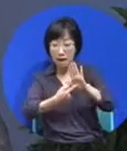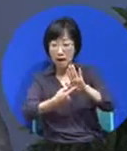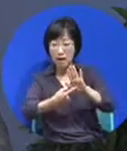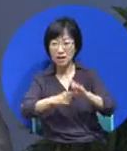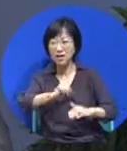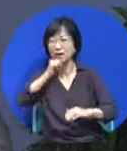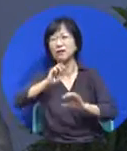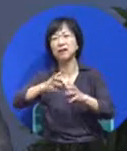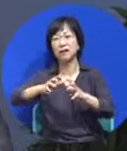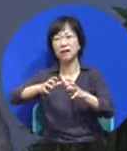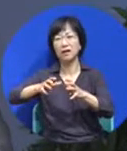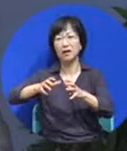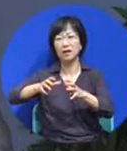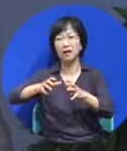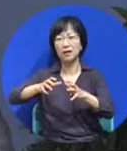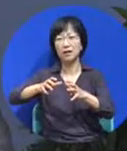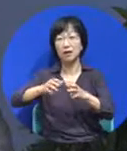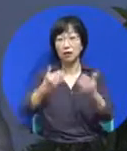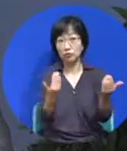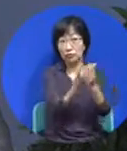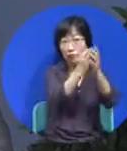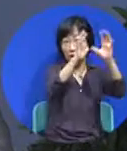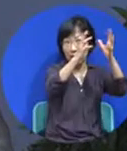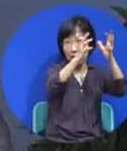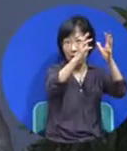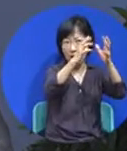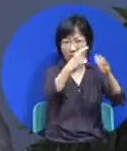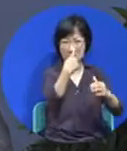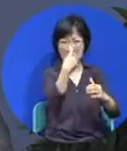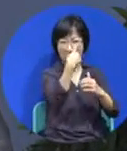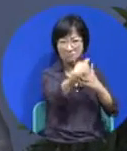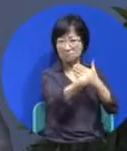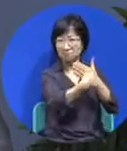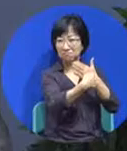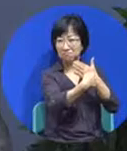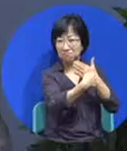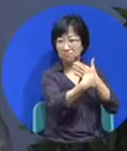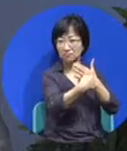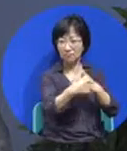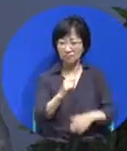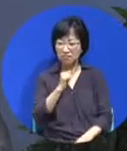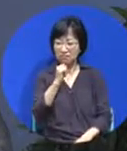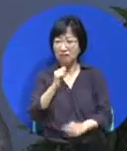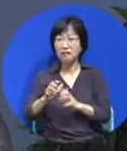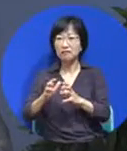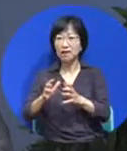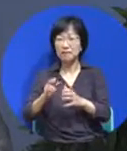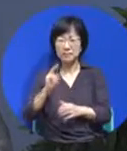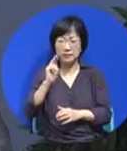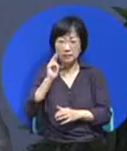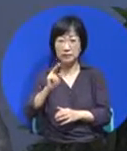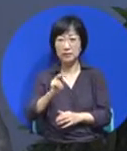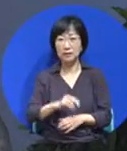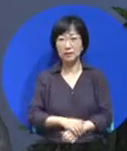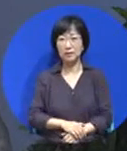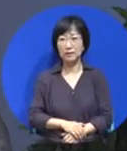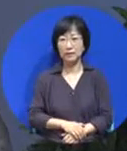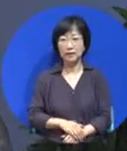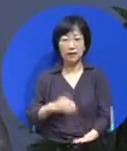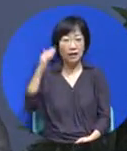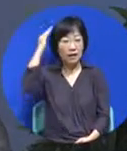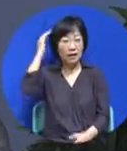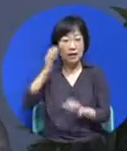evident in a very destructive manner are the underdeveloped nations. 그렇다면 한국, 태국, 대만, 일본 다 영적으로 후진국에 속하는